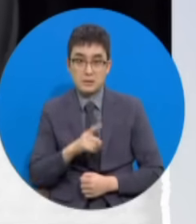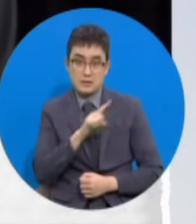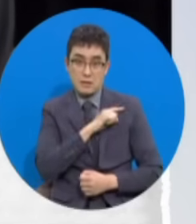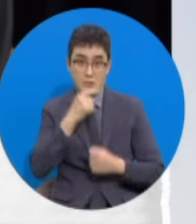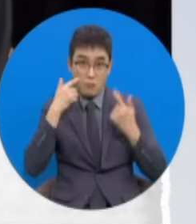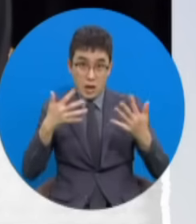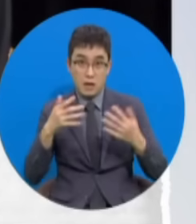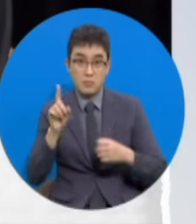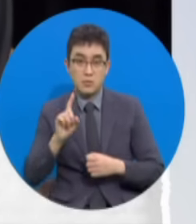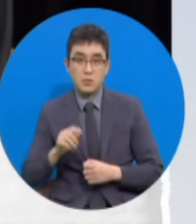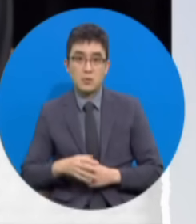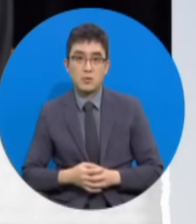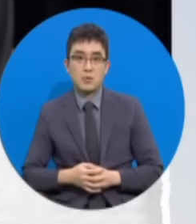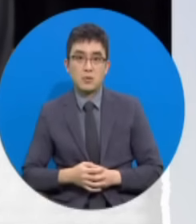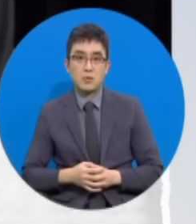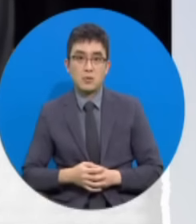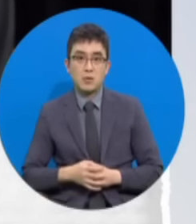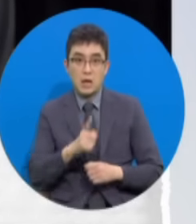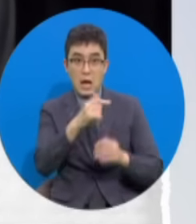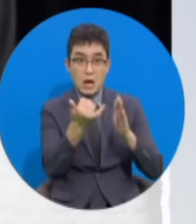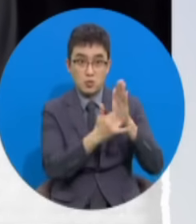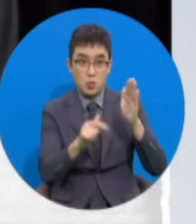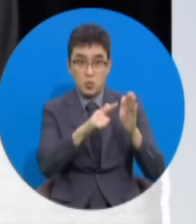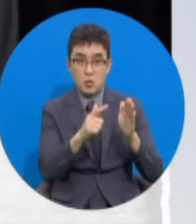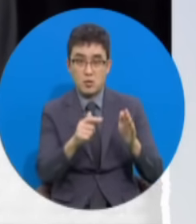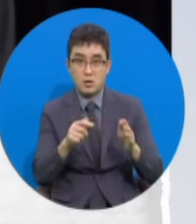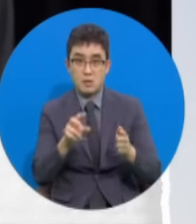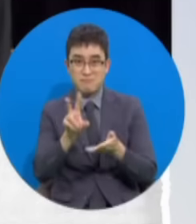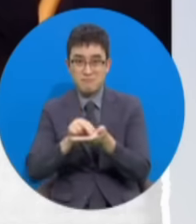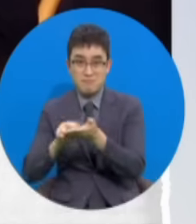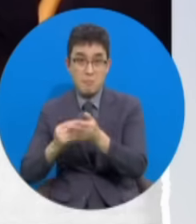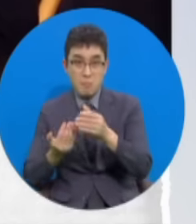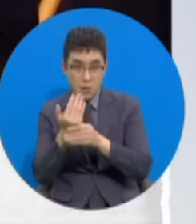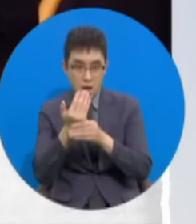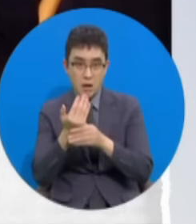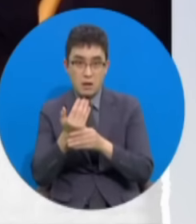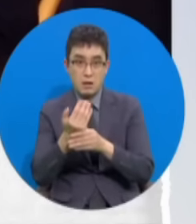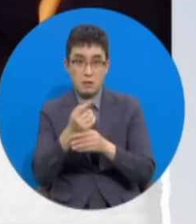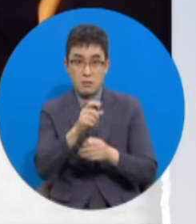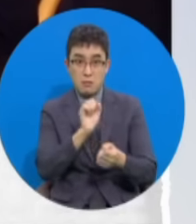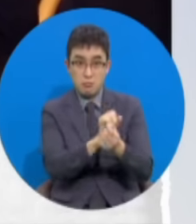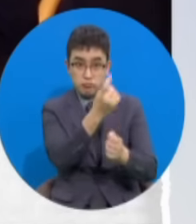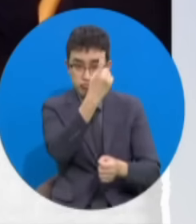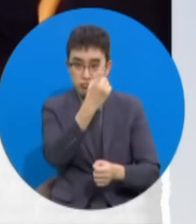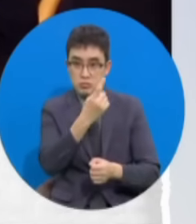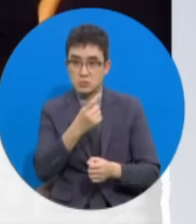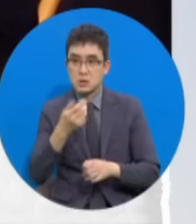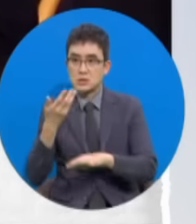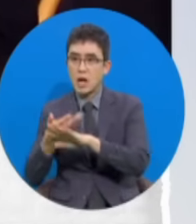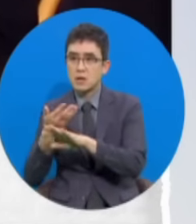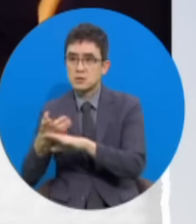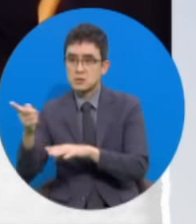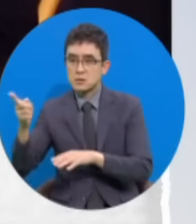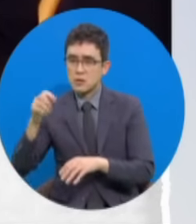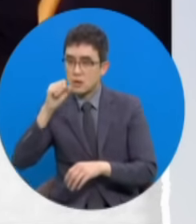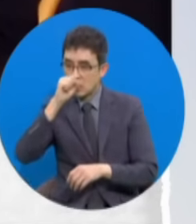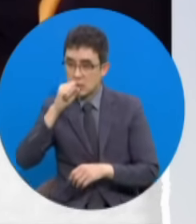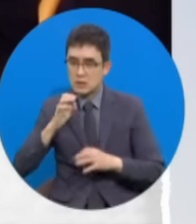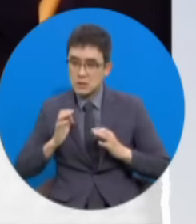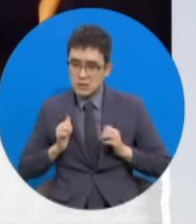조민 씨와 조민 씨 일가가 저질렀던 일들 때문에 누군가는 고려대학교 입학에서 누군가는 부산대 의전원 입시에서